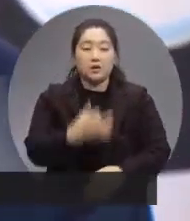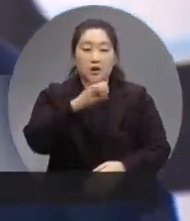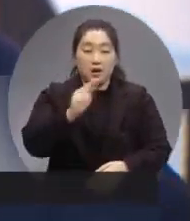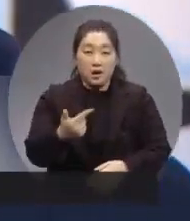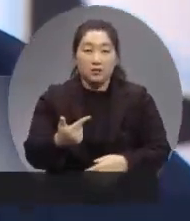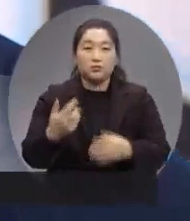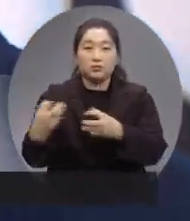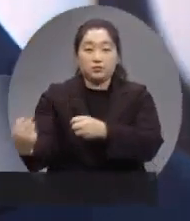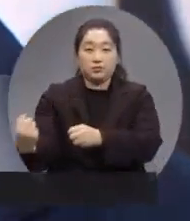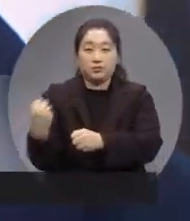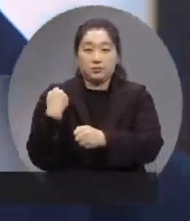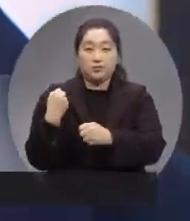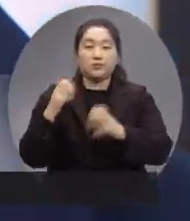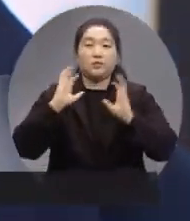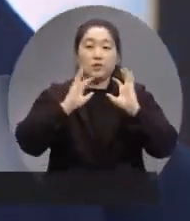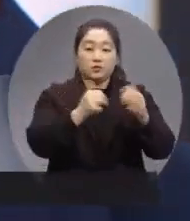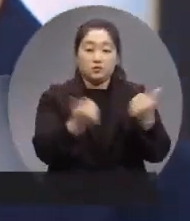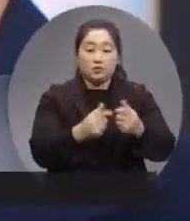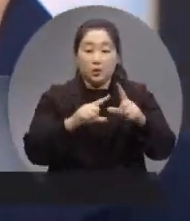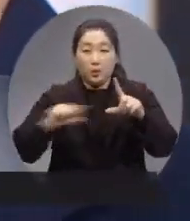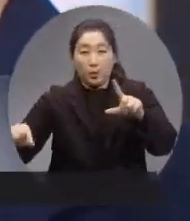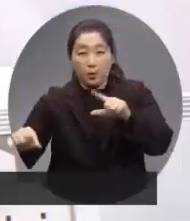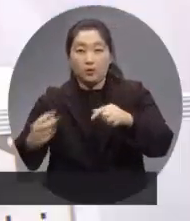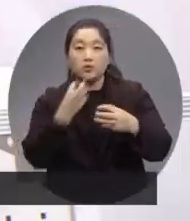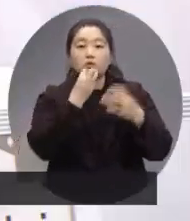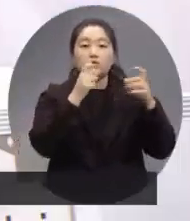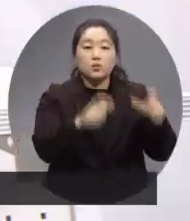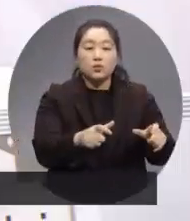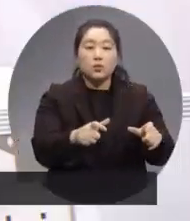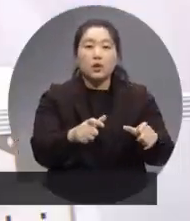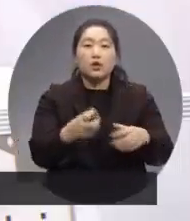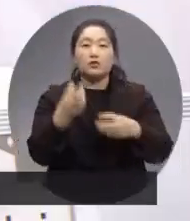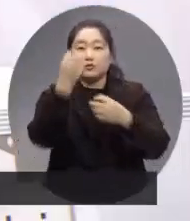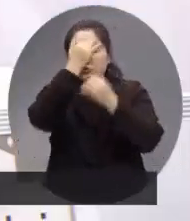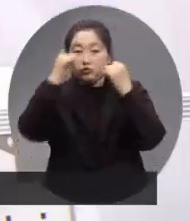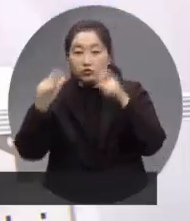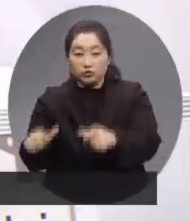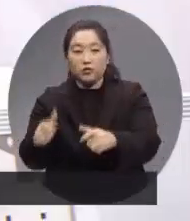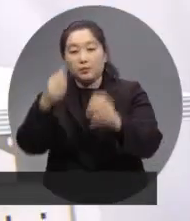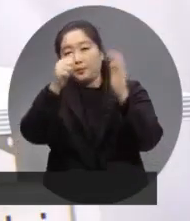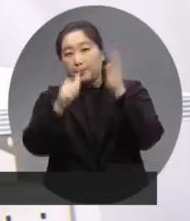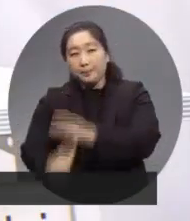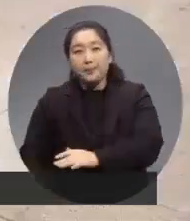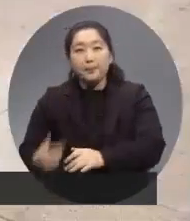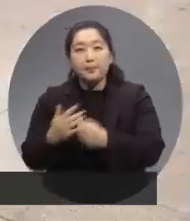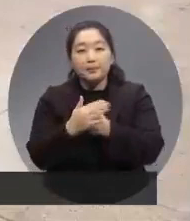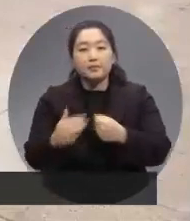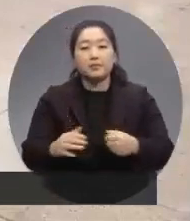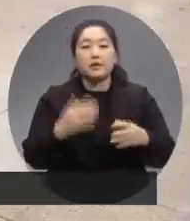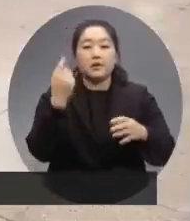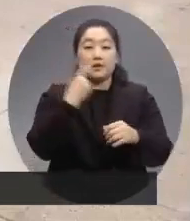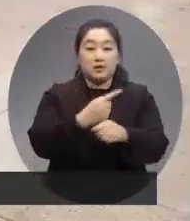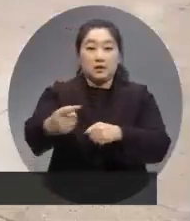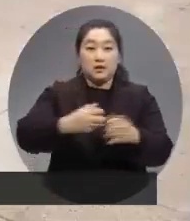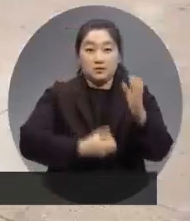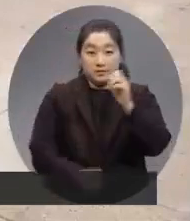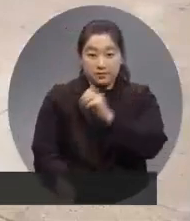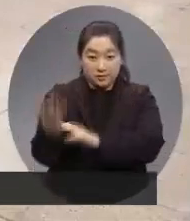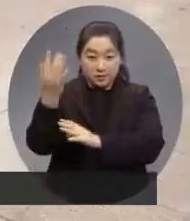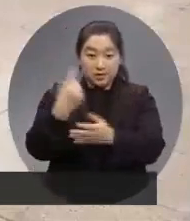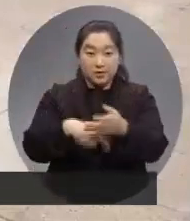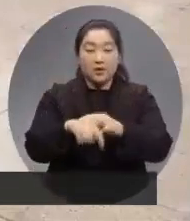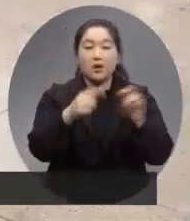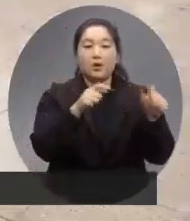국민의힘이 국회 소수당이 된 건 수도권과 충청에서의 패배 때문이라며 내년 총선 승리를 위해선 두